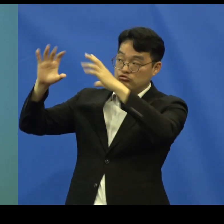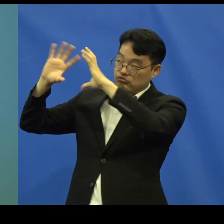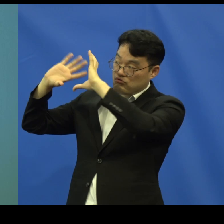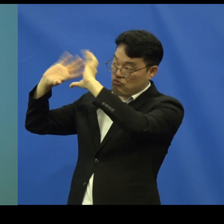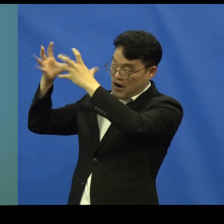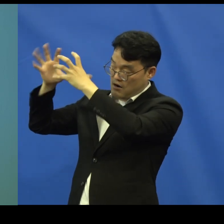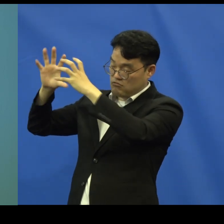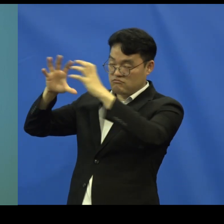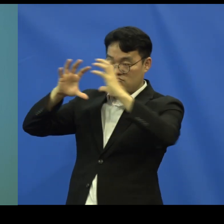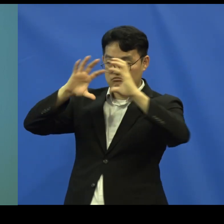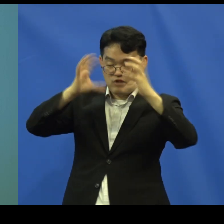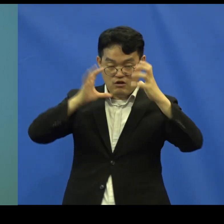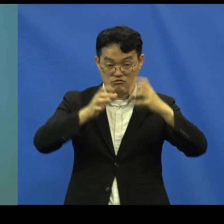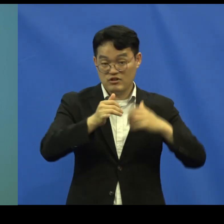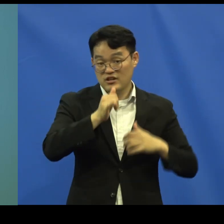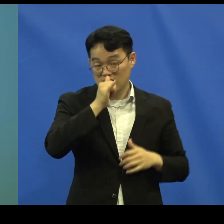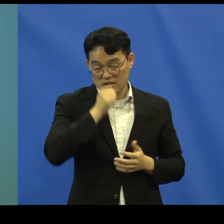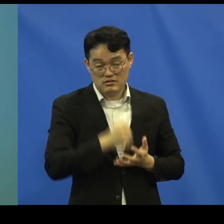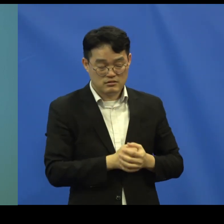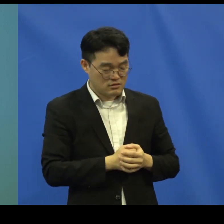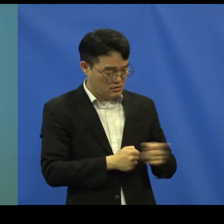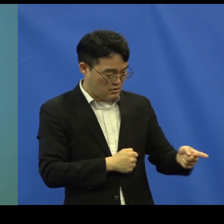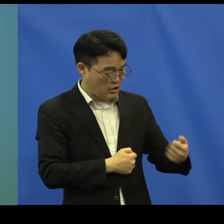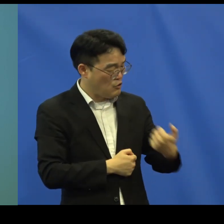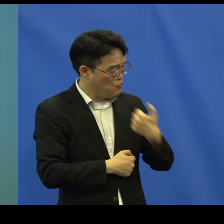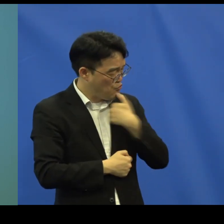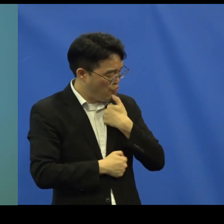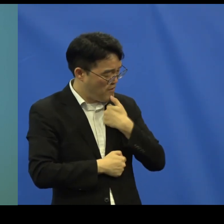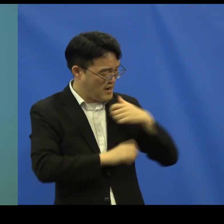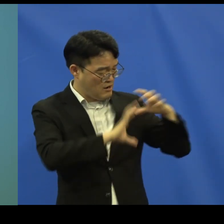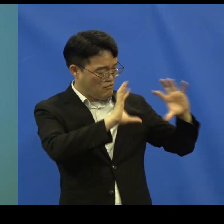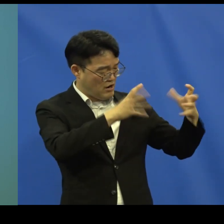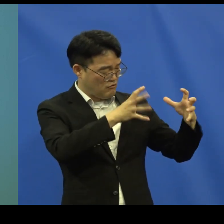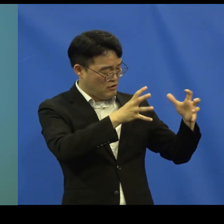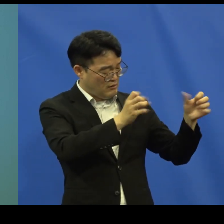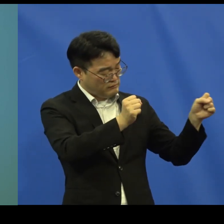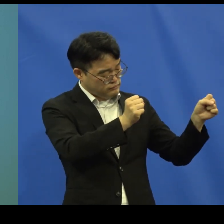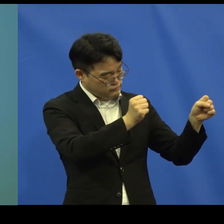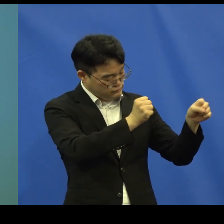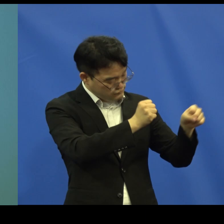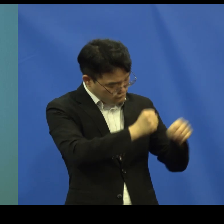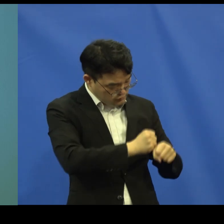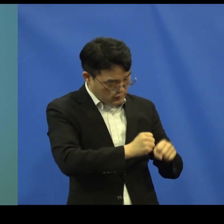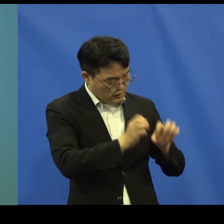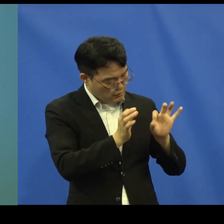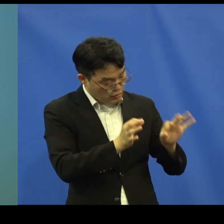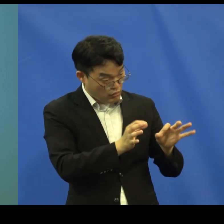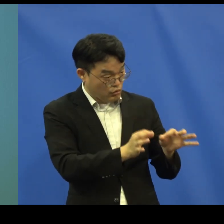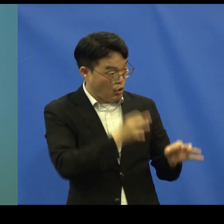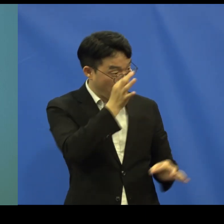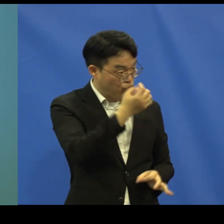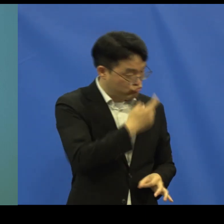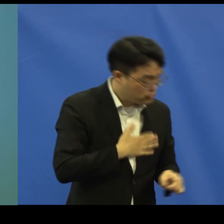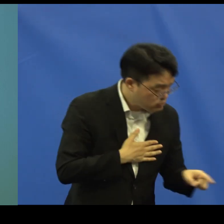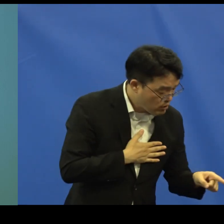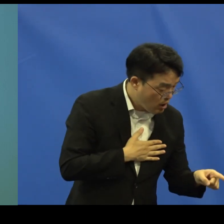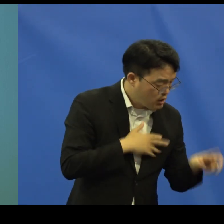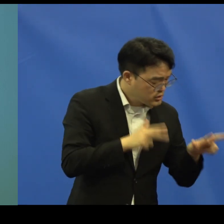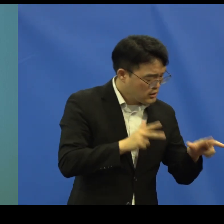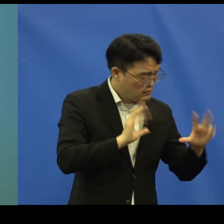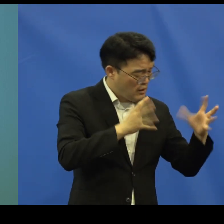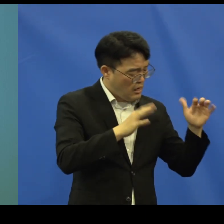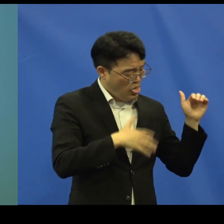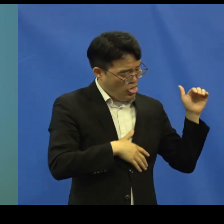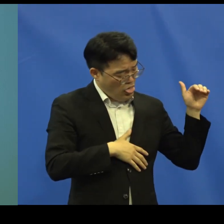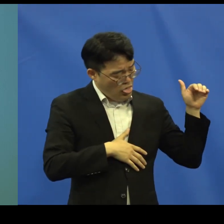거예요. 그는 속절없이 무너지는 로마 제국을 바라봅니다. 영원할 것 같은 로마 제국이 사라지고